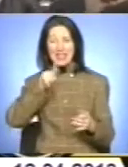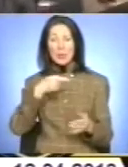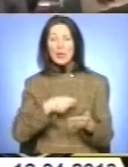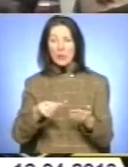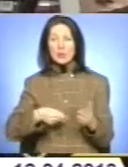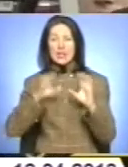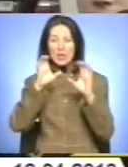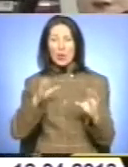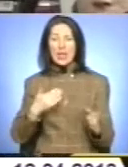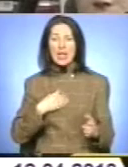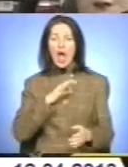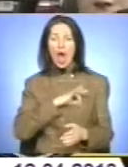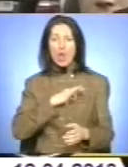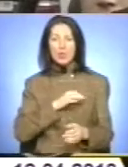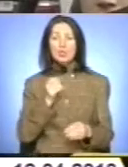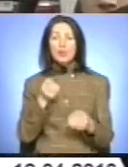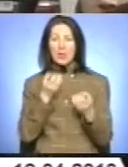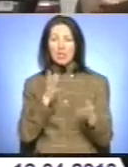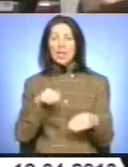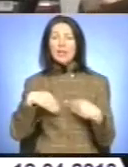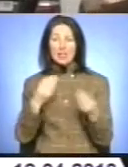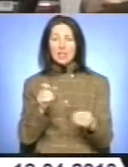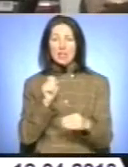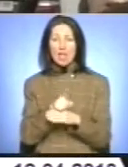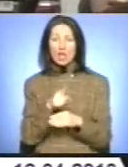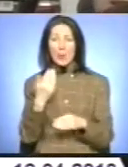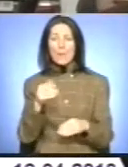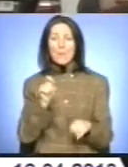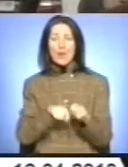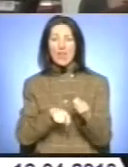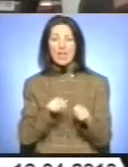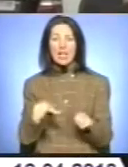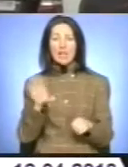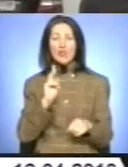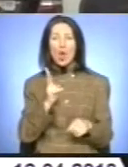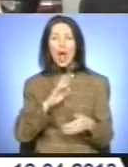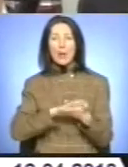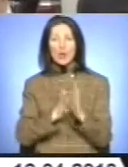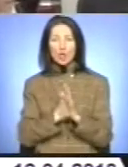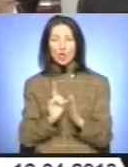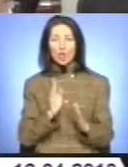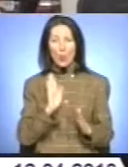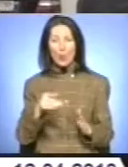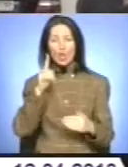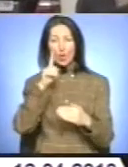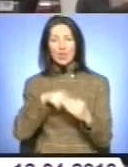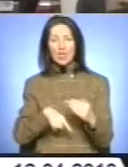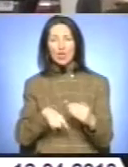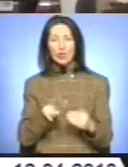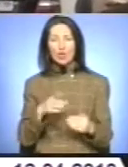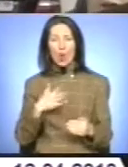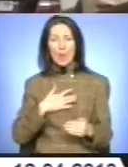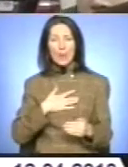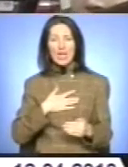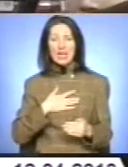Нет, ну я юристам, конечно, дал задание, чтобы проверили там все как положено, чтобы быть уверенным, что мы там